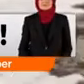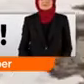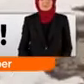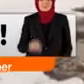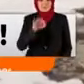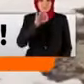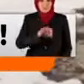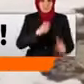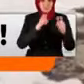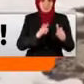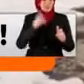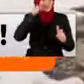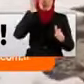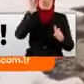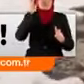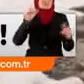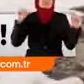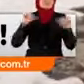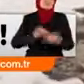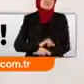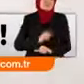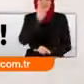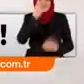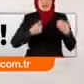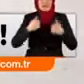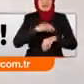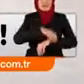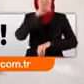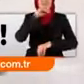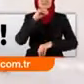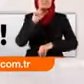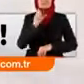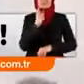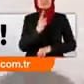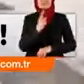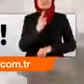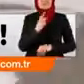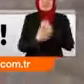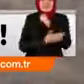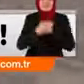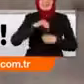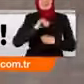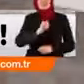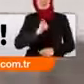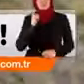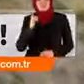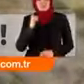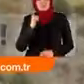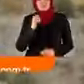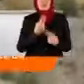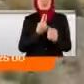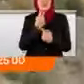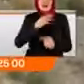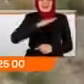olduklarını noktada telefonla çekmiyordu yaralı Dağcılar yardım istemek için dönüşe geçti ve ikili yaylaya kadar